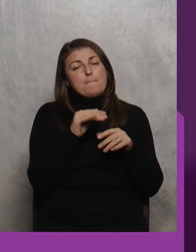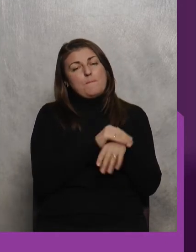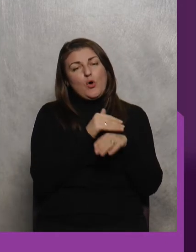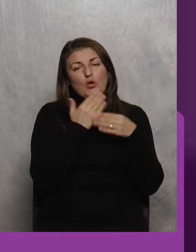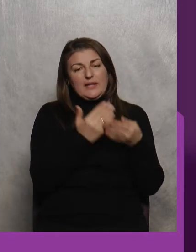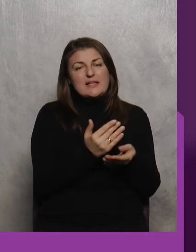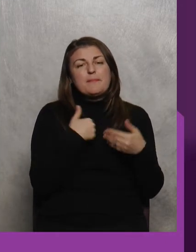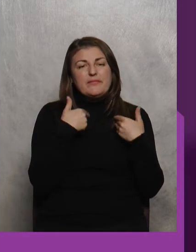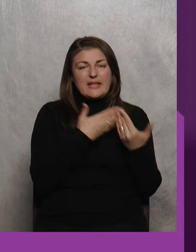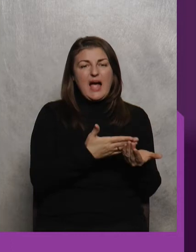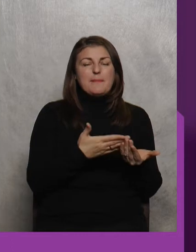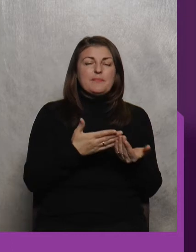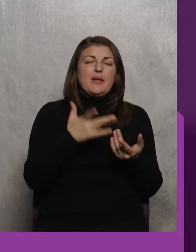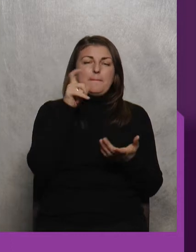вітаємо